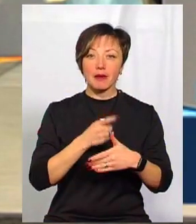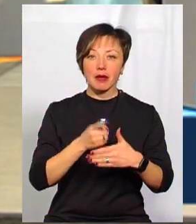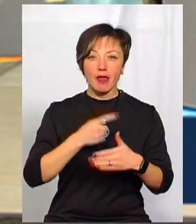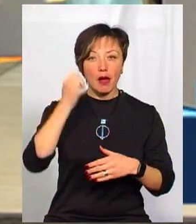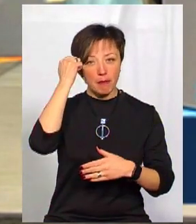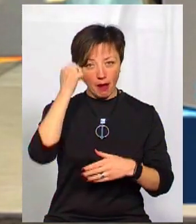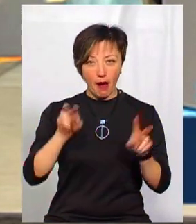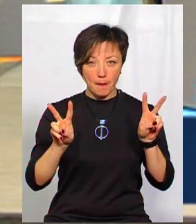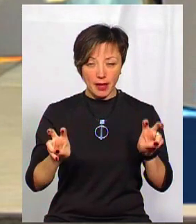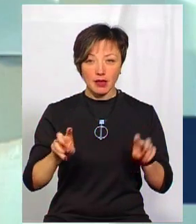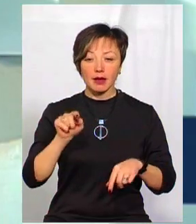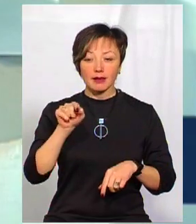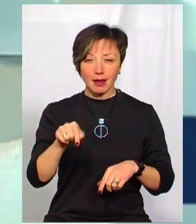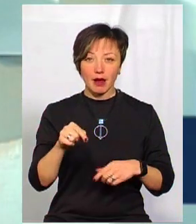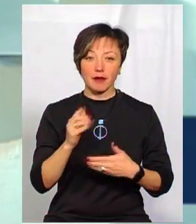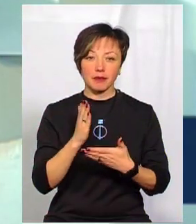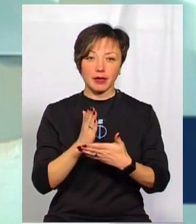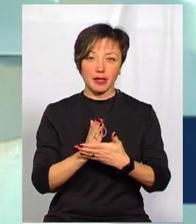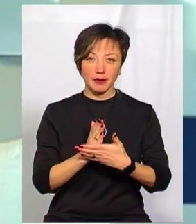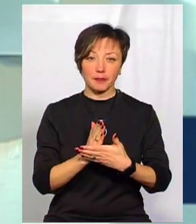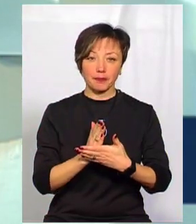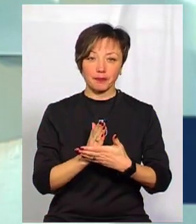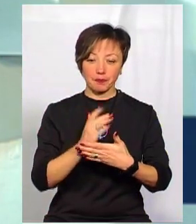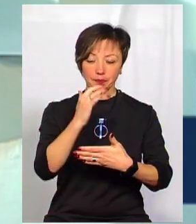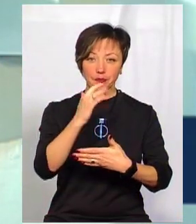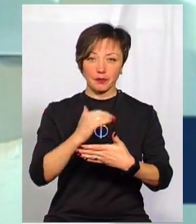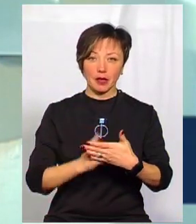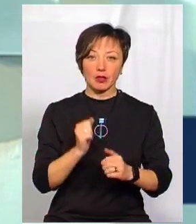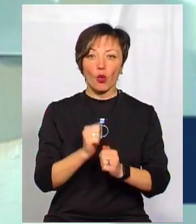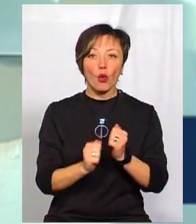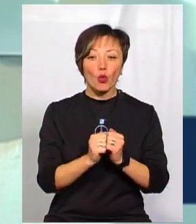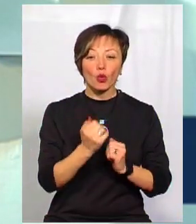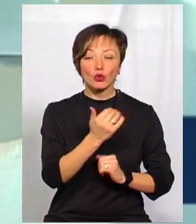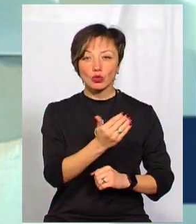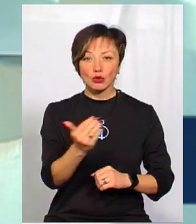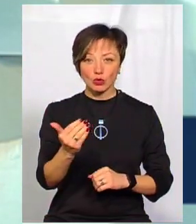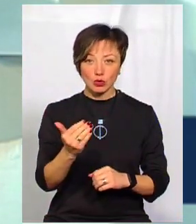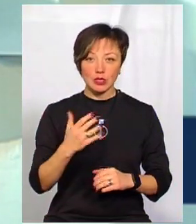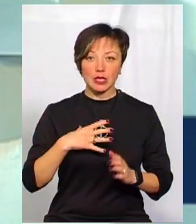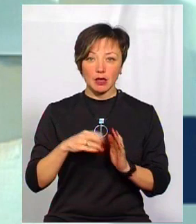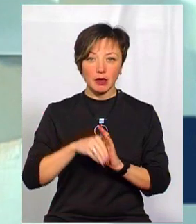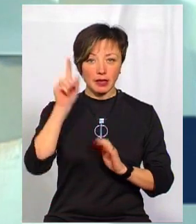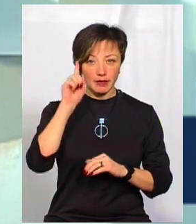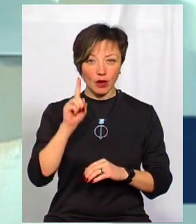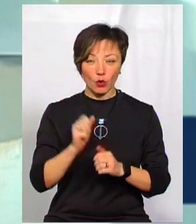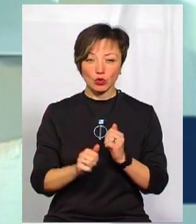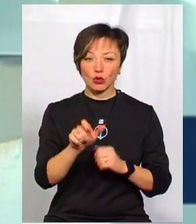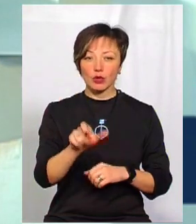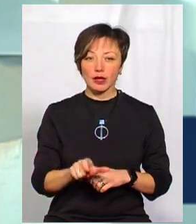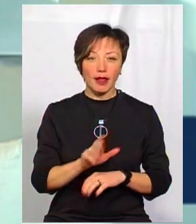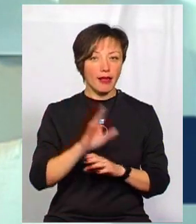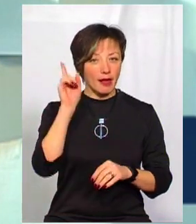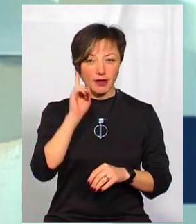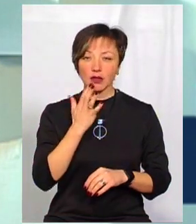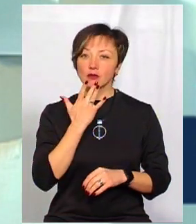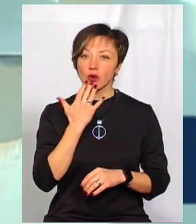та пам'ять. І там, в Яд Вашемі, на честь кожного загиблого єврея і кожної людини